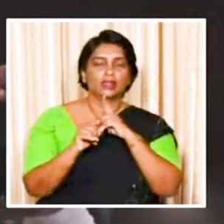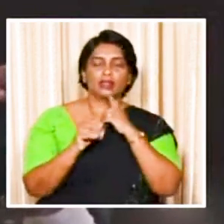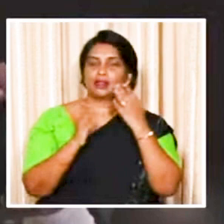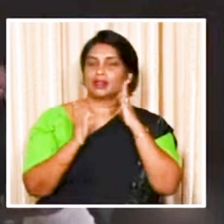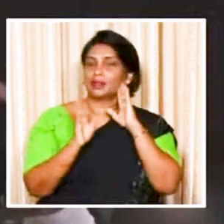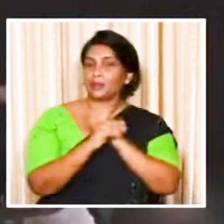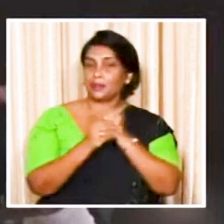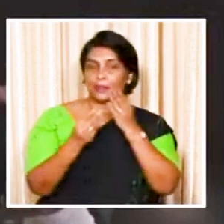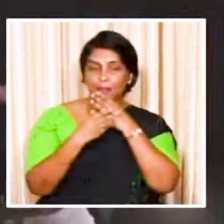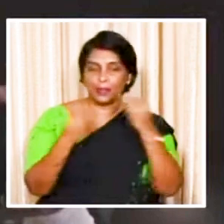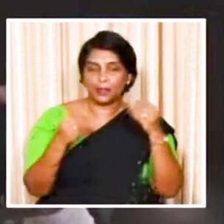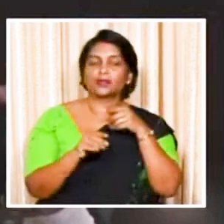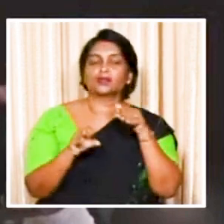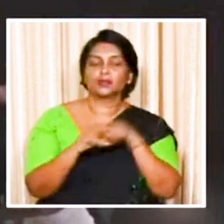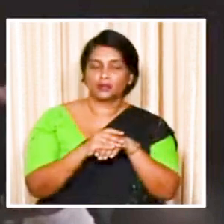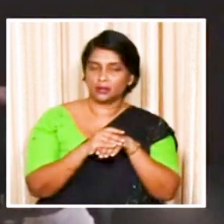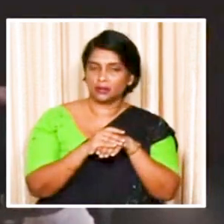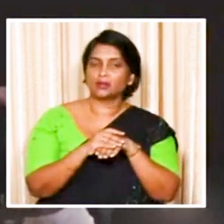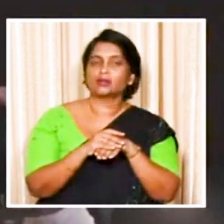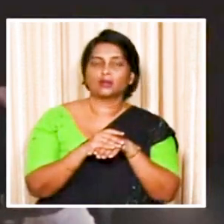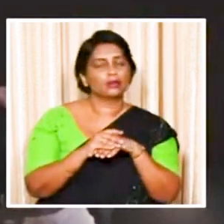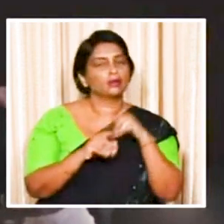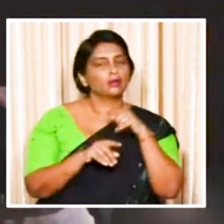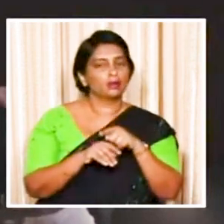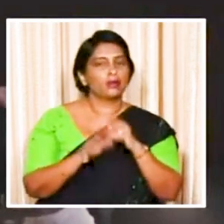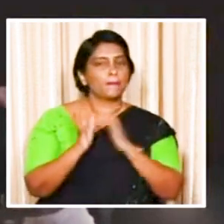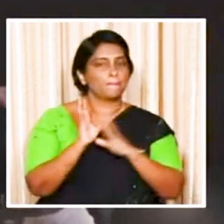நிறுவனத்தின் கிளிநொச்சி மாவட்ட ஊடகவியலாளராக கடமையாற்றி